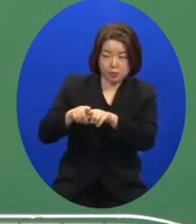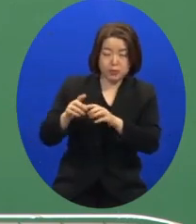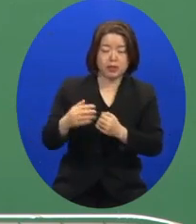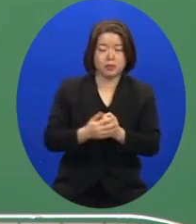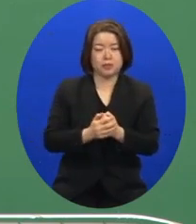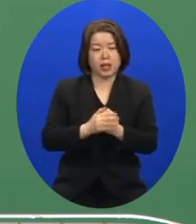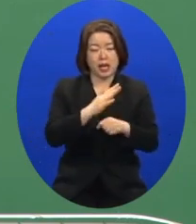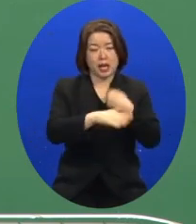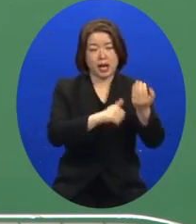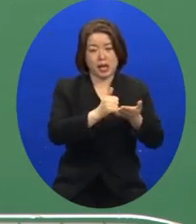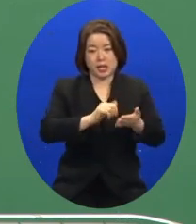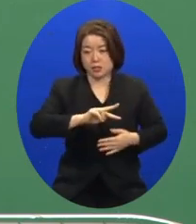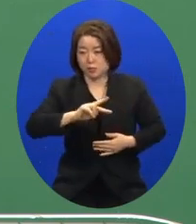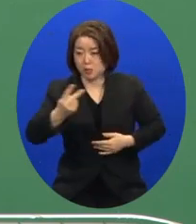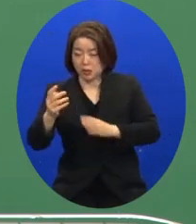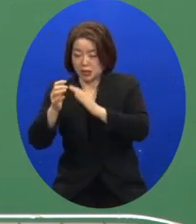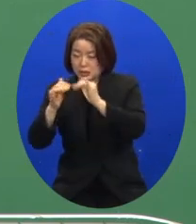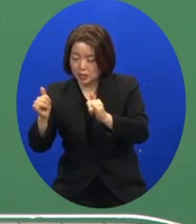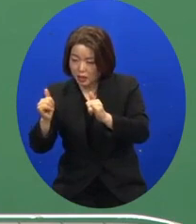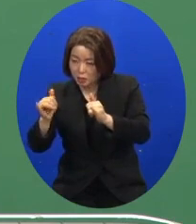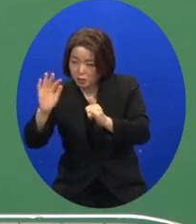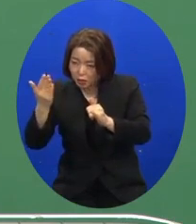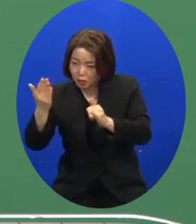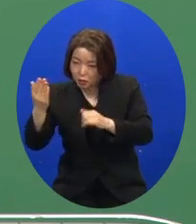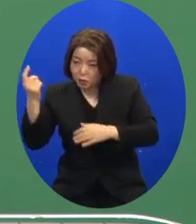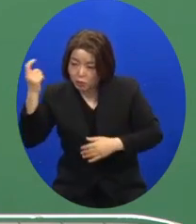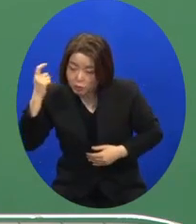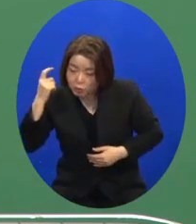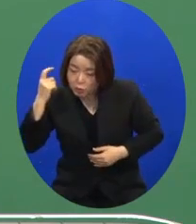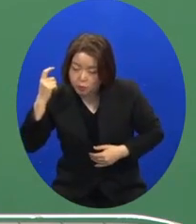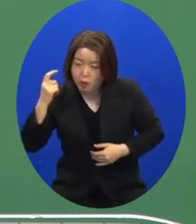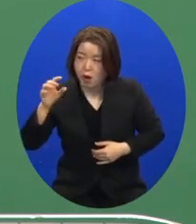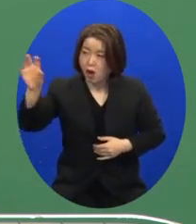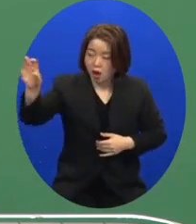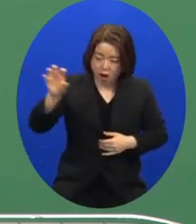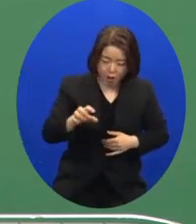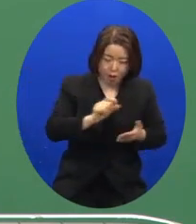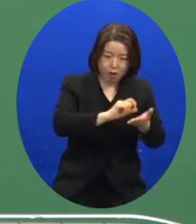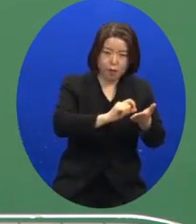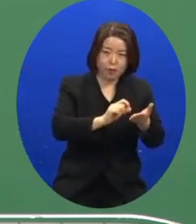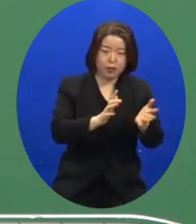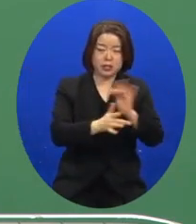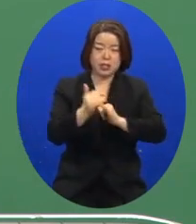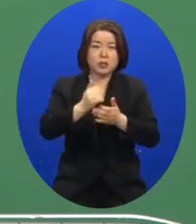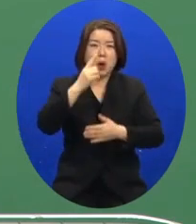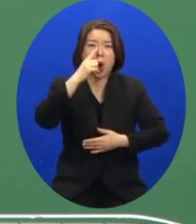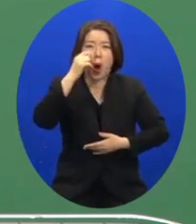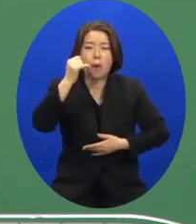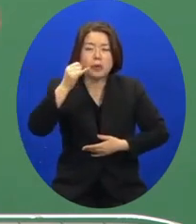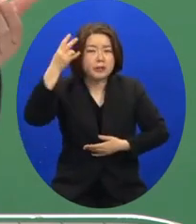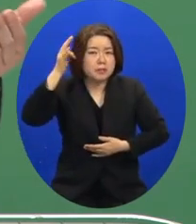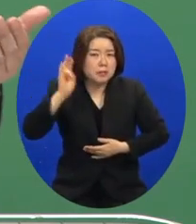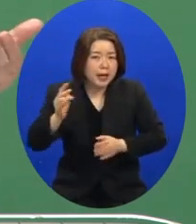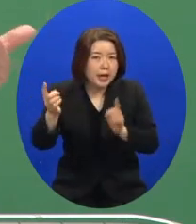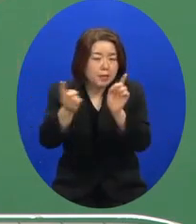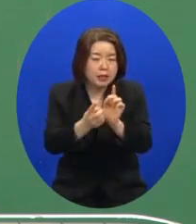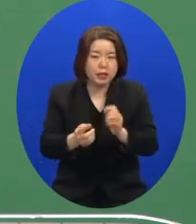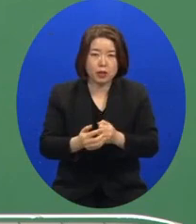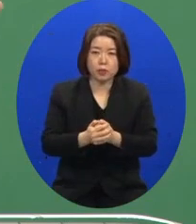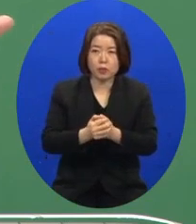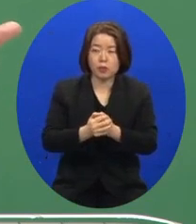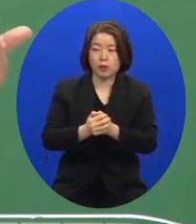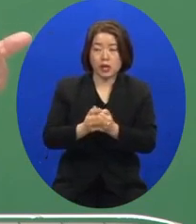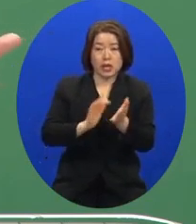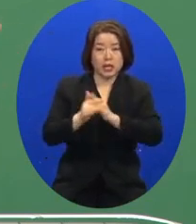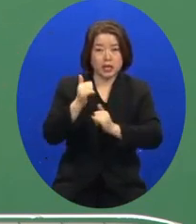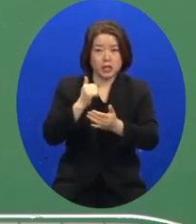분이 예수님이라는 사실을 듣고 그가 예수님의 어머니 마리아도 만나고 실제로 예수님과 함께